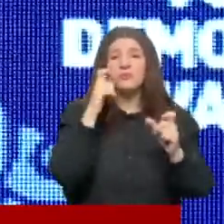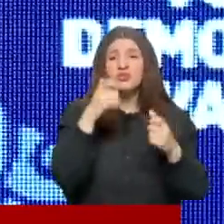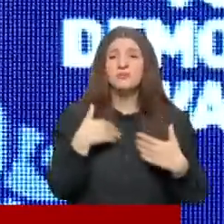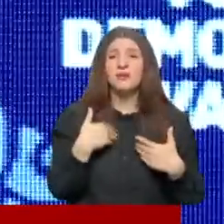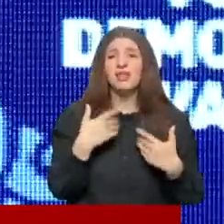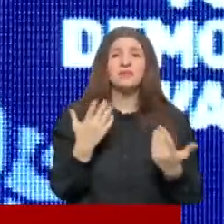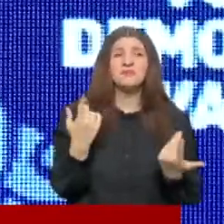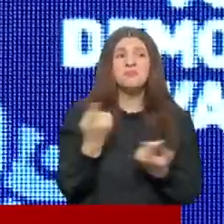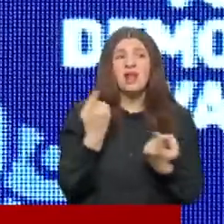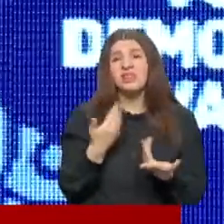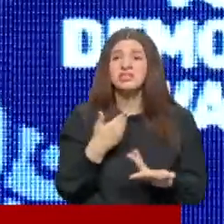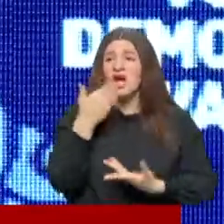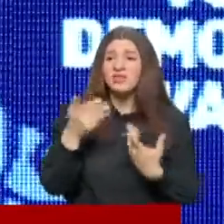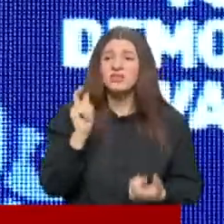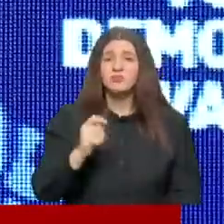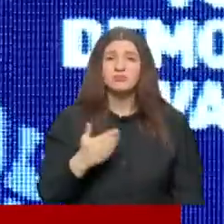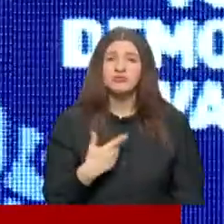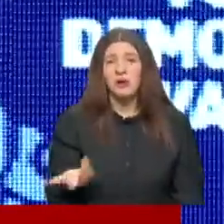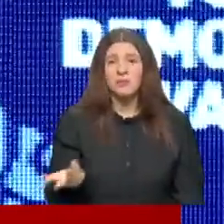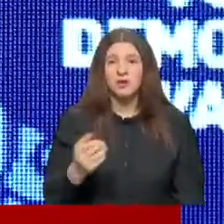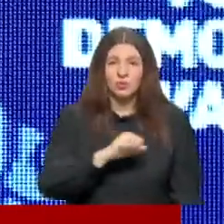fotoğrafı ben birilerine nasıl izah ederim?